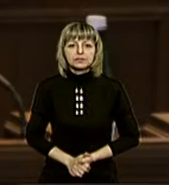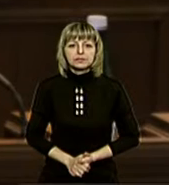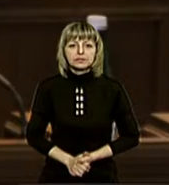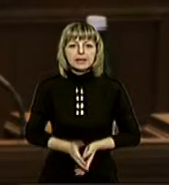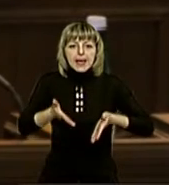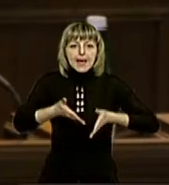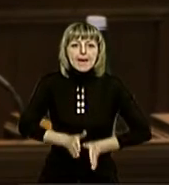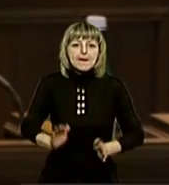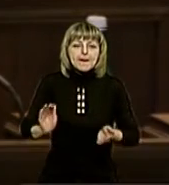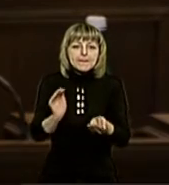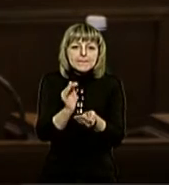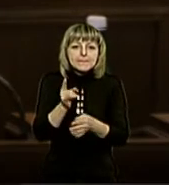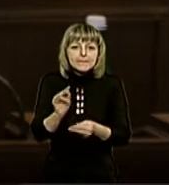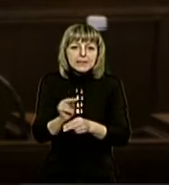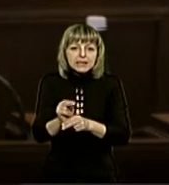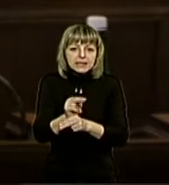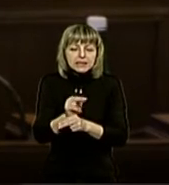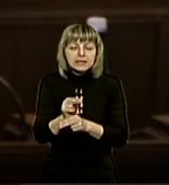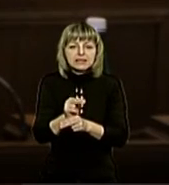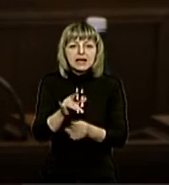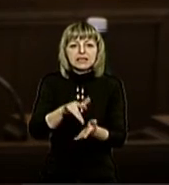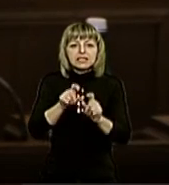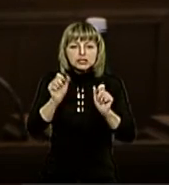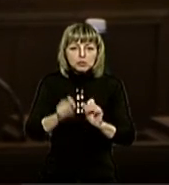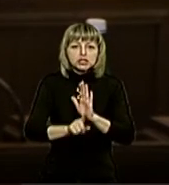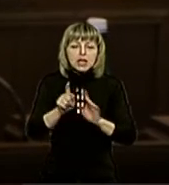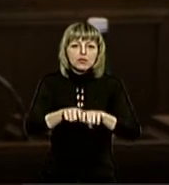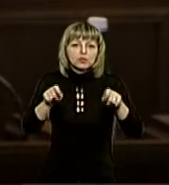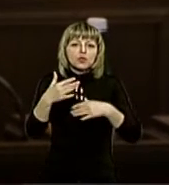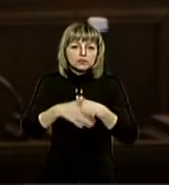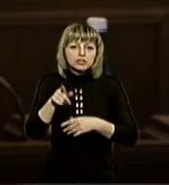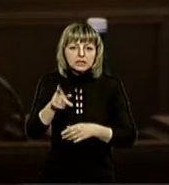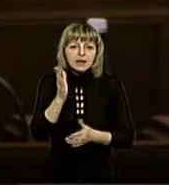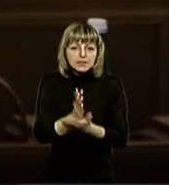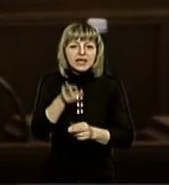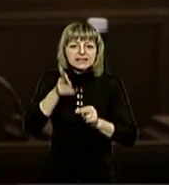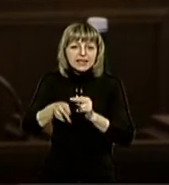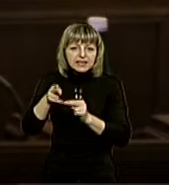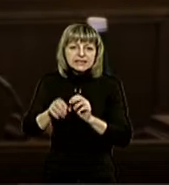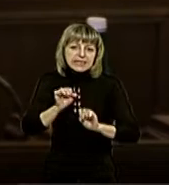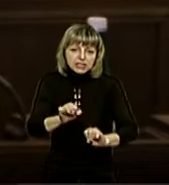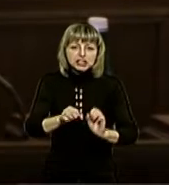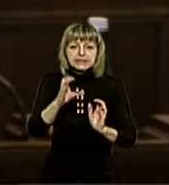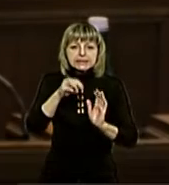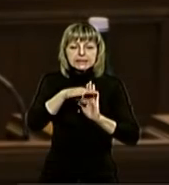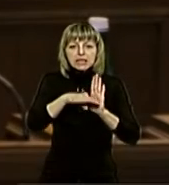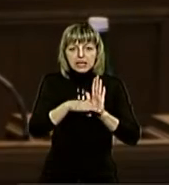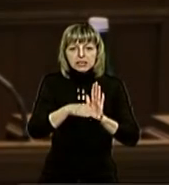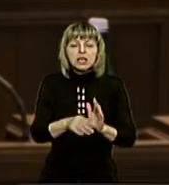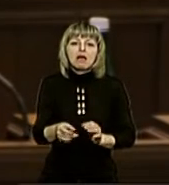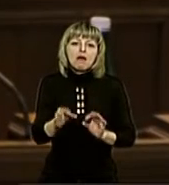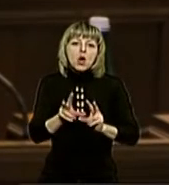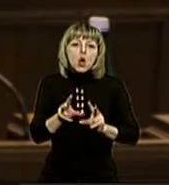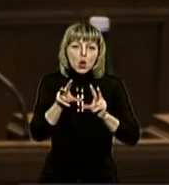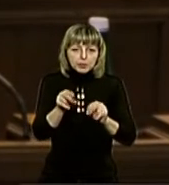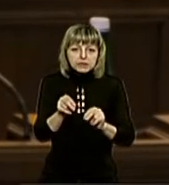Перинатальний центр, введення в його, от можна було би вводити вже, а там же є і захищені статті. Ну, скажімо,